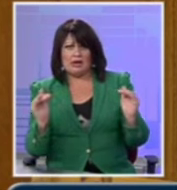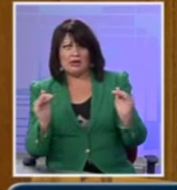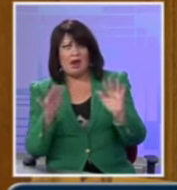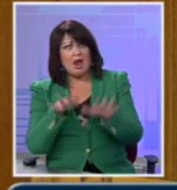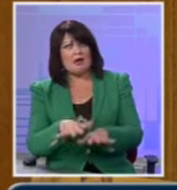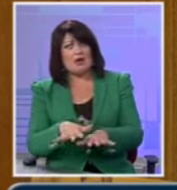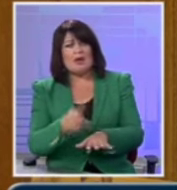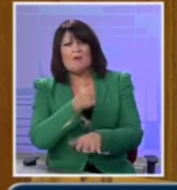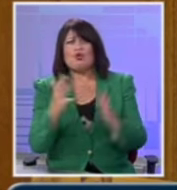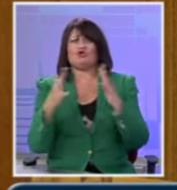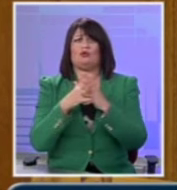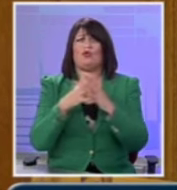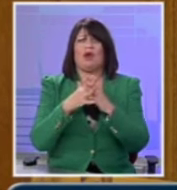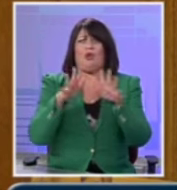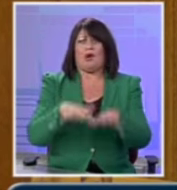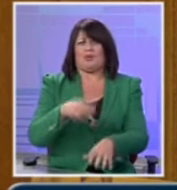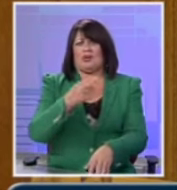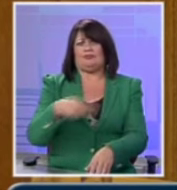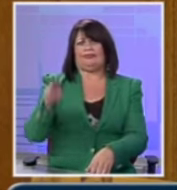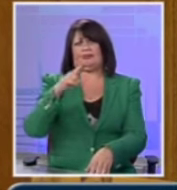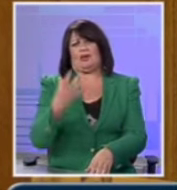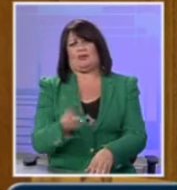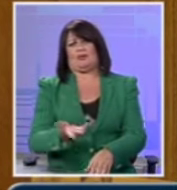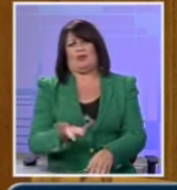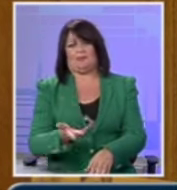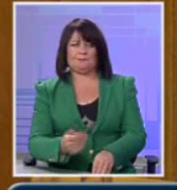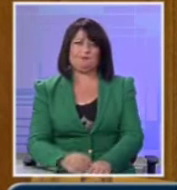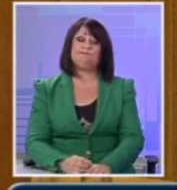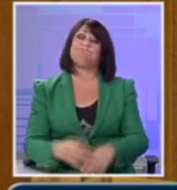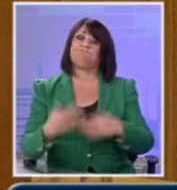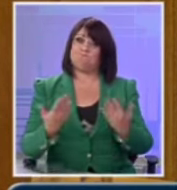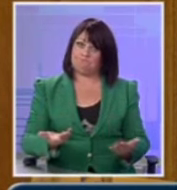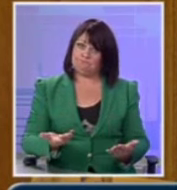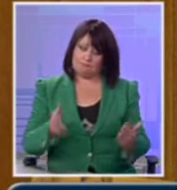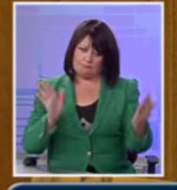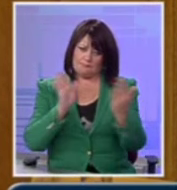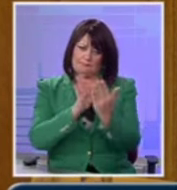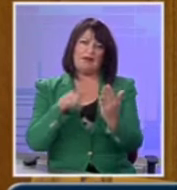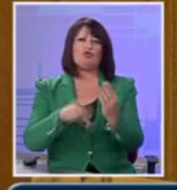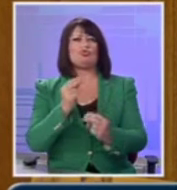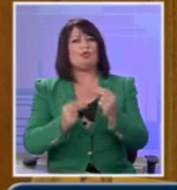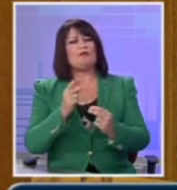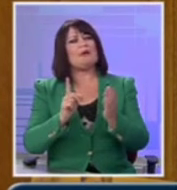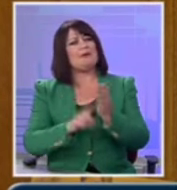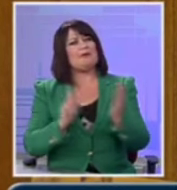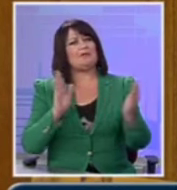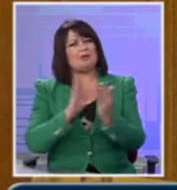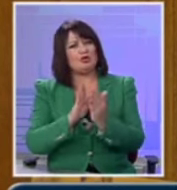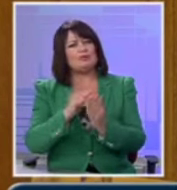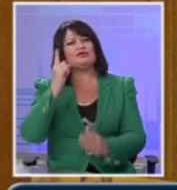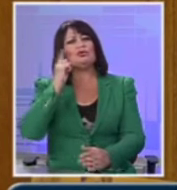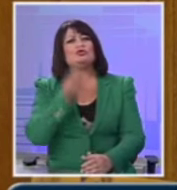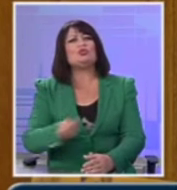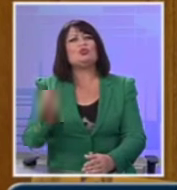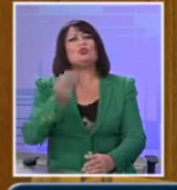σε περιόδους πολέμου παρατηρούνται. Έτσι λοιπόν και η αντιμετώπιση αυτού του προβλήματος νομίζω ότι υπερβαίνει